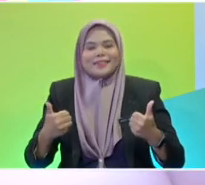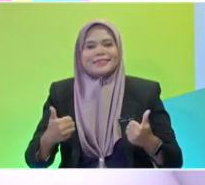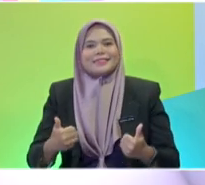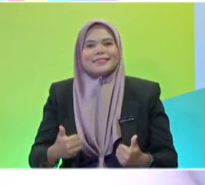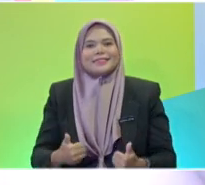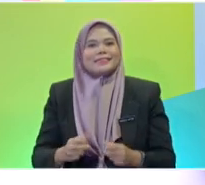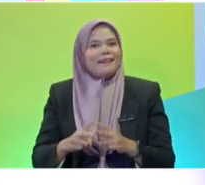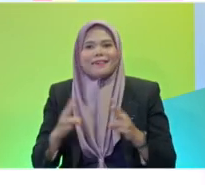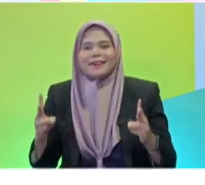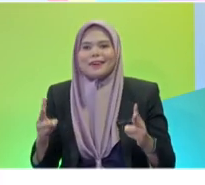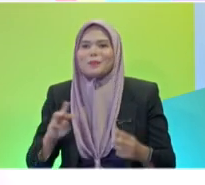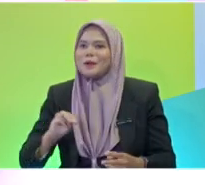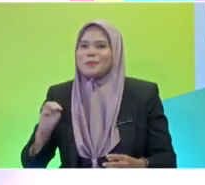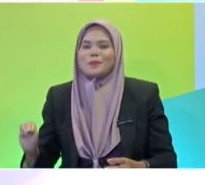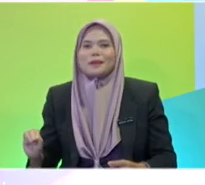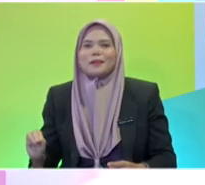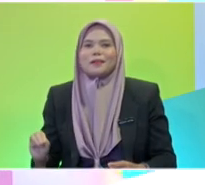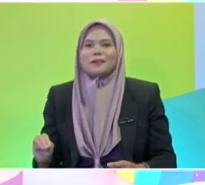anak muda